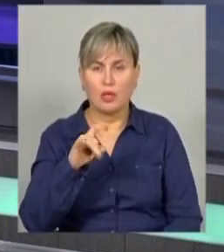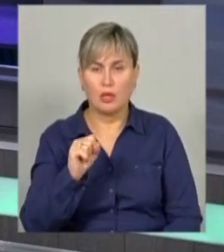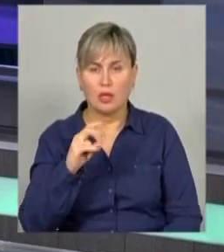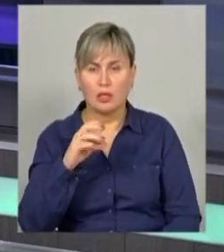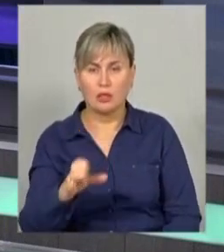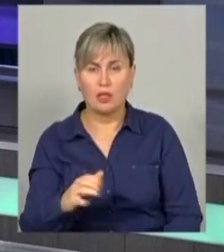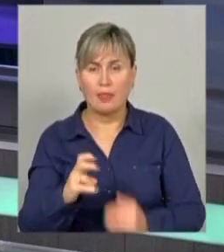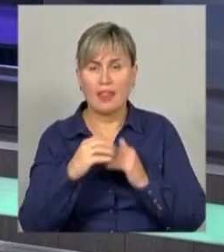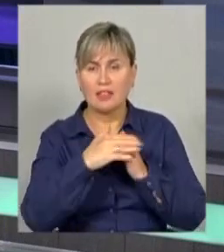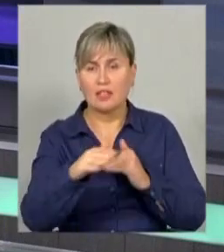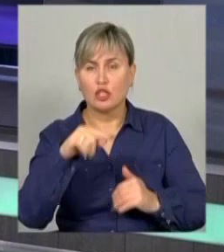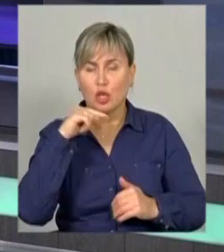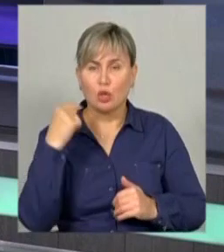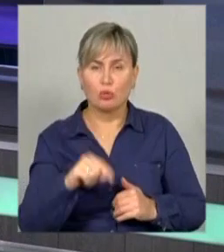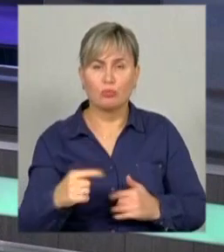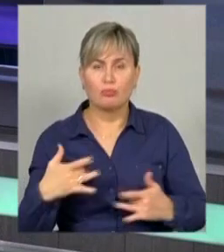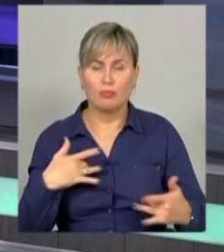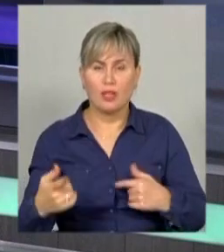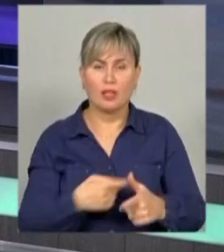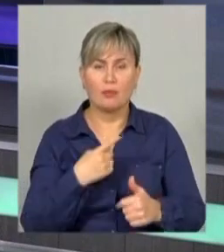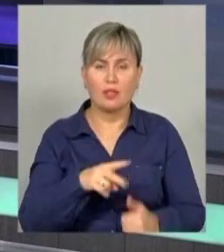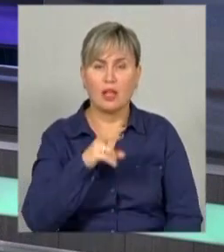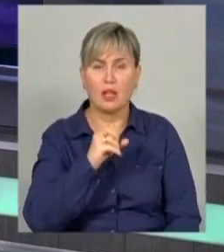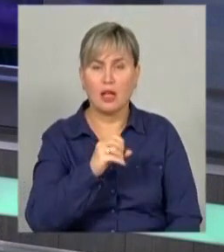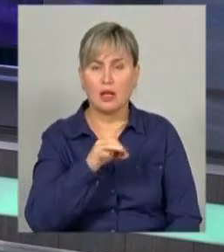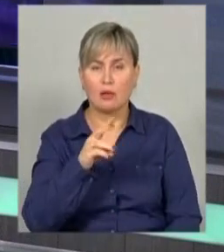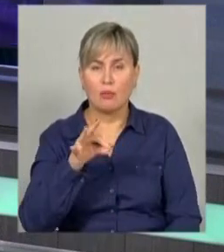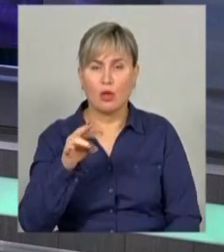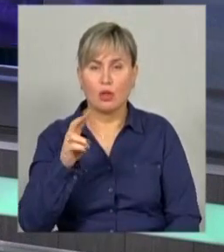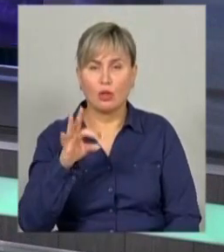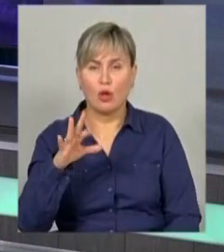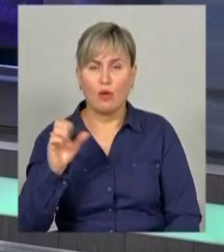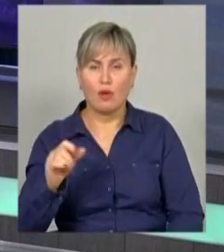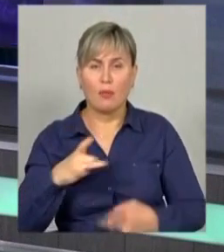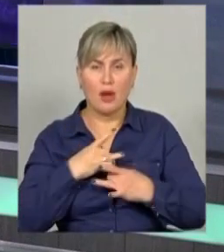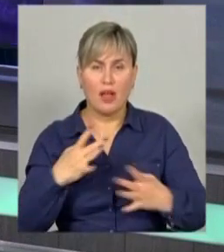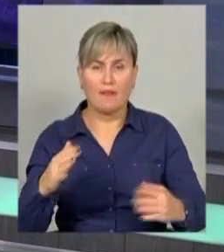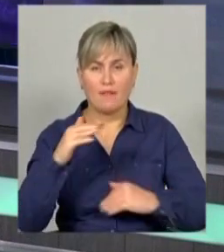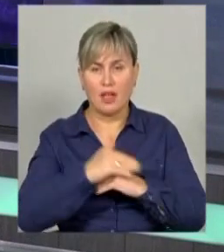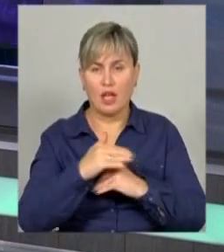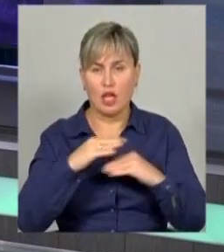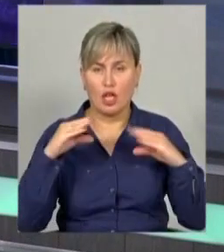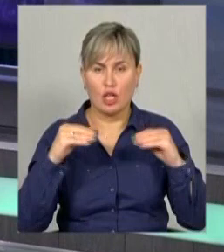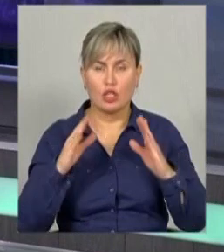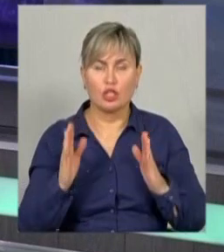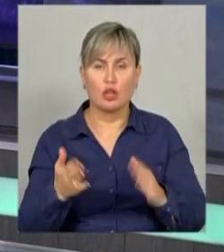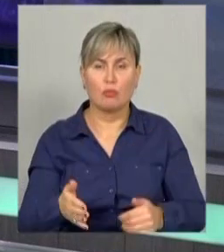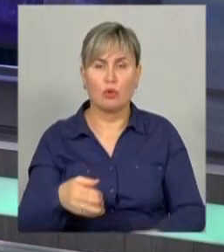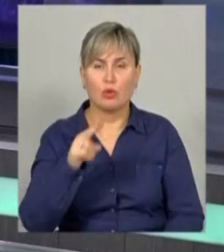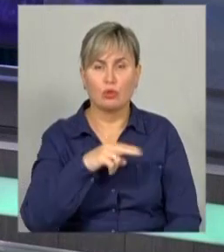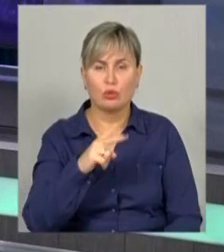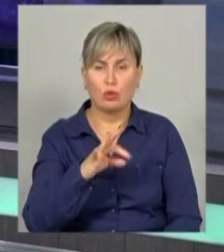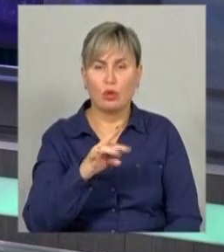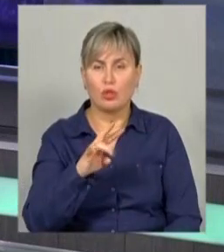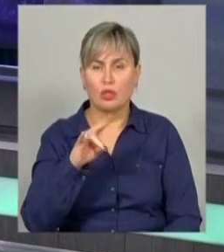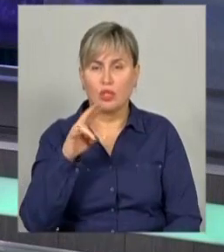на сцене национального русского театра драмы имени Лермонтова пройдет торжественный вечер в лирическом спектакле Дон Кихот от